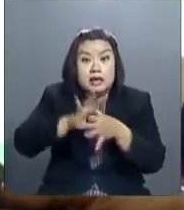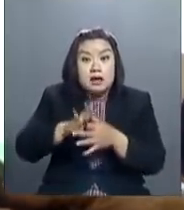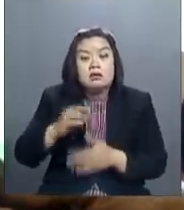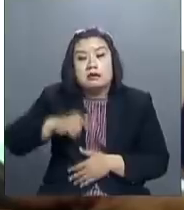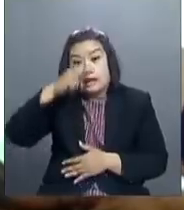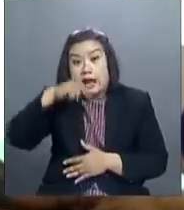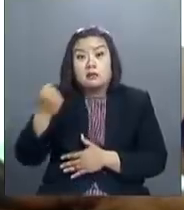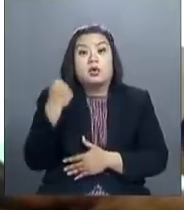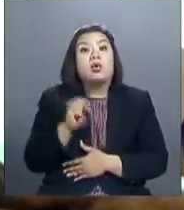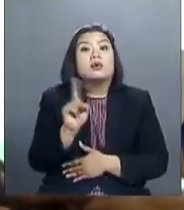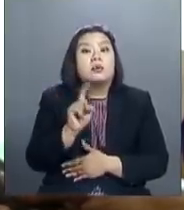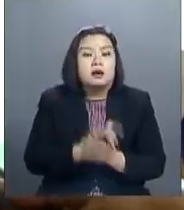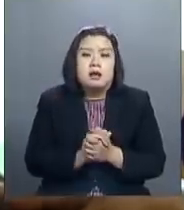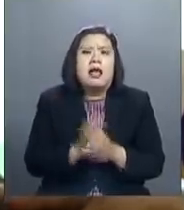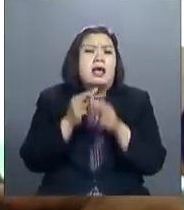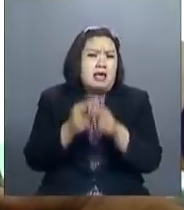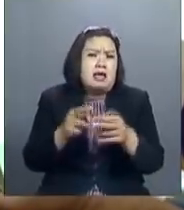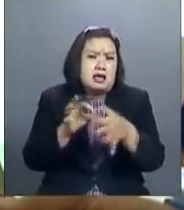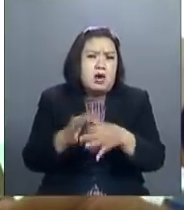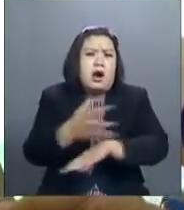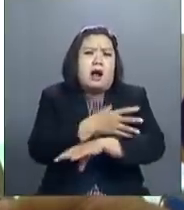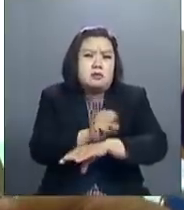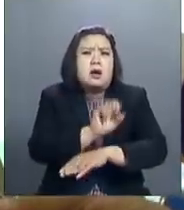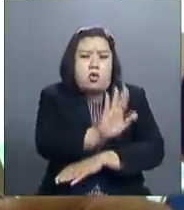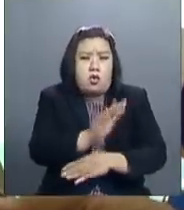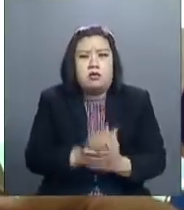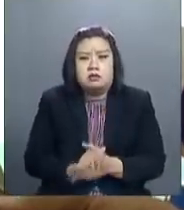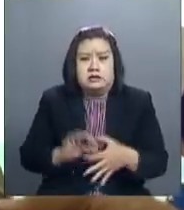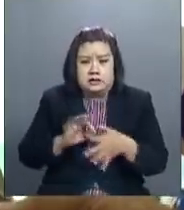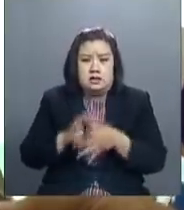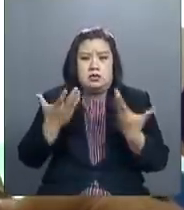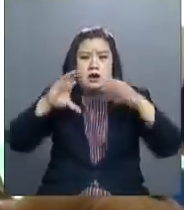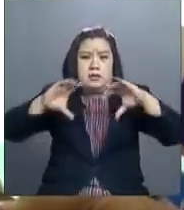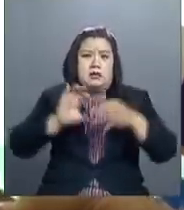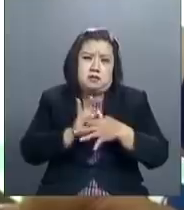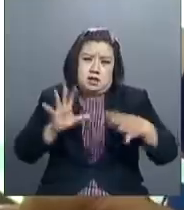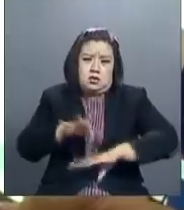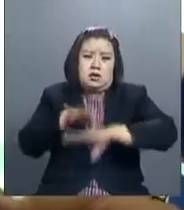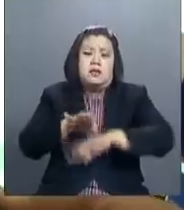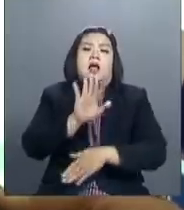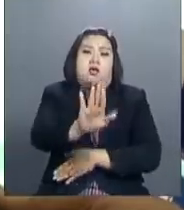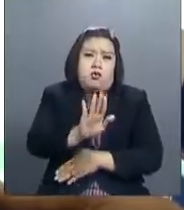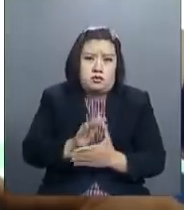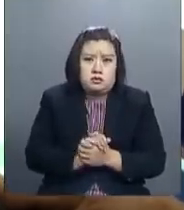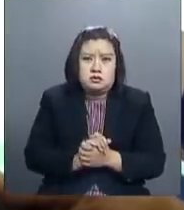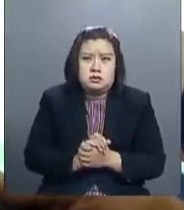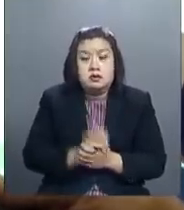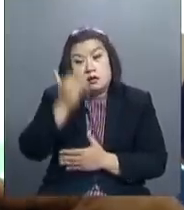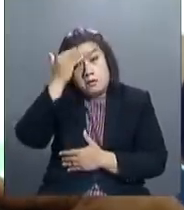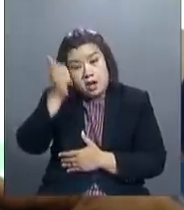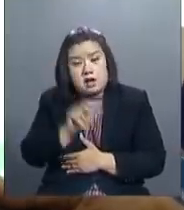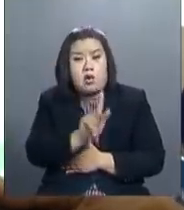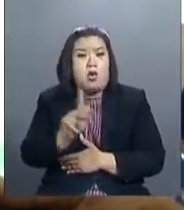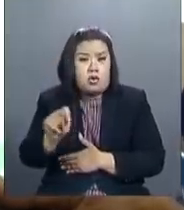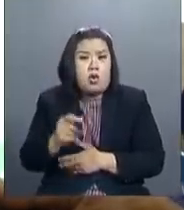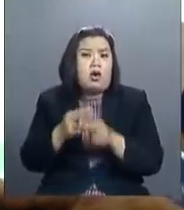เกี่ยวเรื่องของการเมืองเกี่ยวกับเรื่องพรรคการเมืองเรื่องของความได้ที่นั่งอะไรเขาเรื่องนี้เป็นเรื่องของกกต.นั้นอ่ะผ